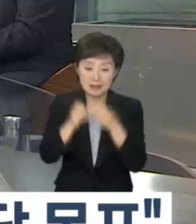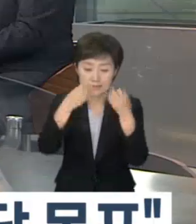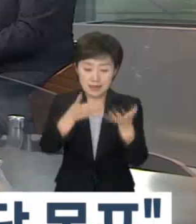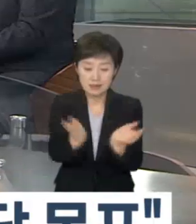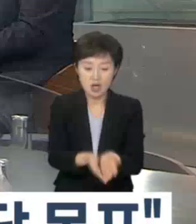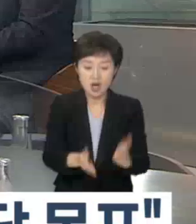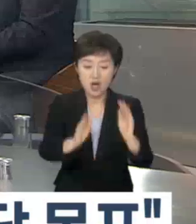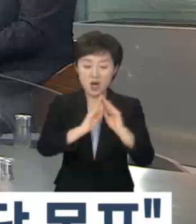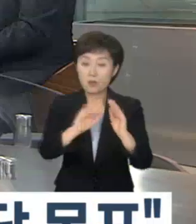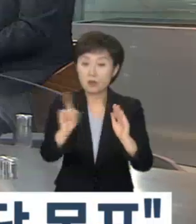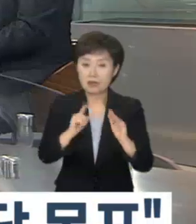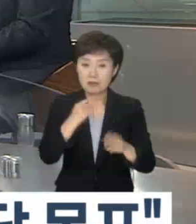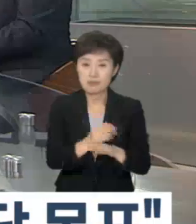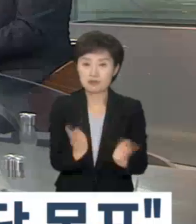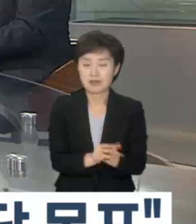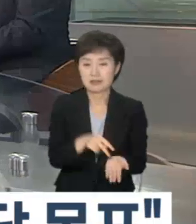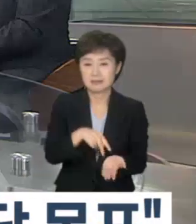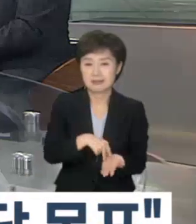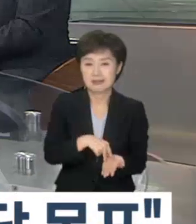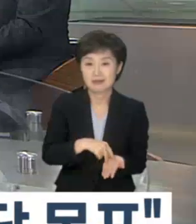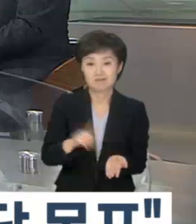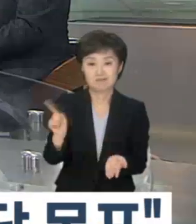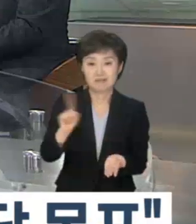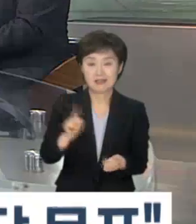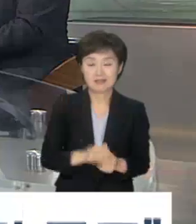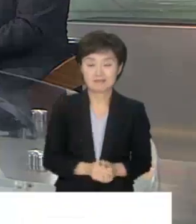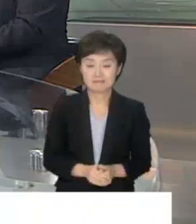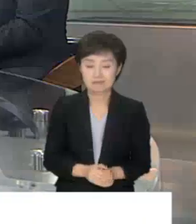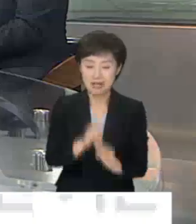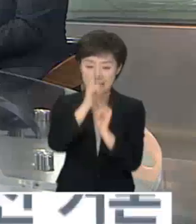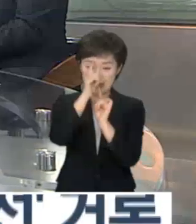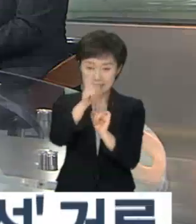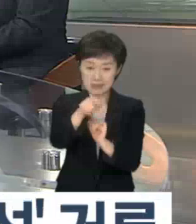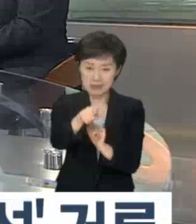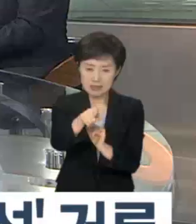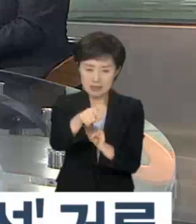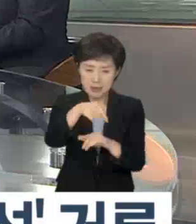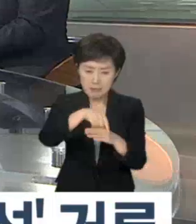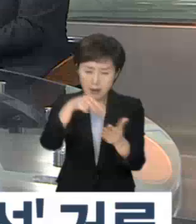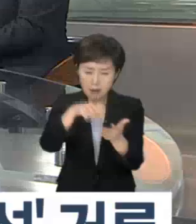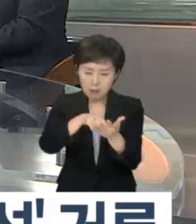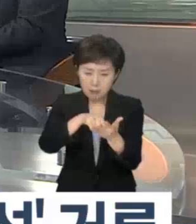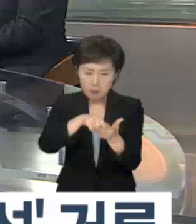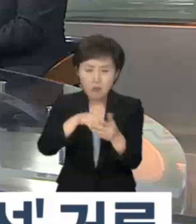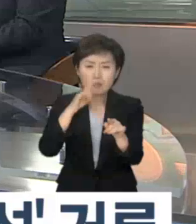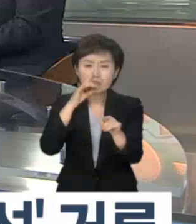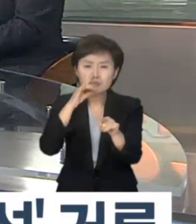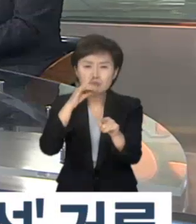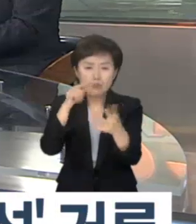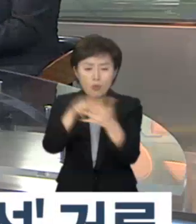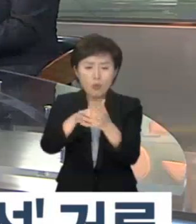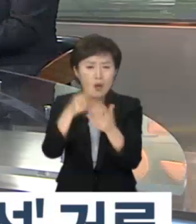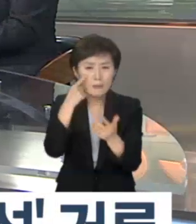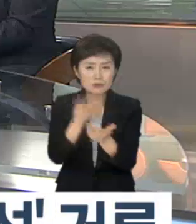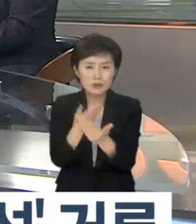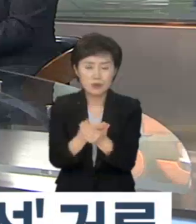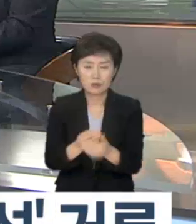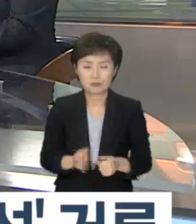주시할 수밖에 없을 텐데 지켜보시면서 이준석 전 대표의 정확한 심경은 뭐라고 좀 추측을 하세요?